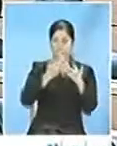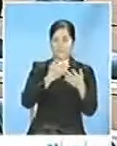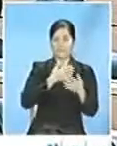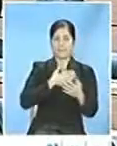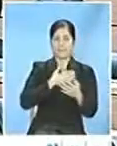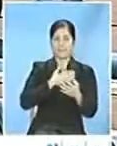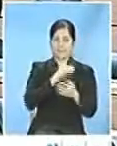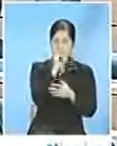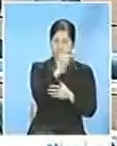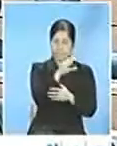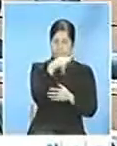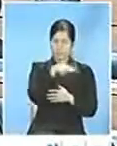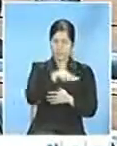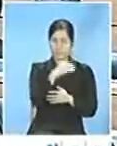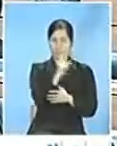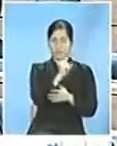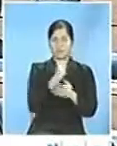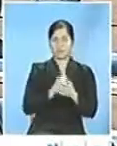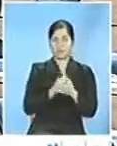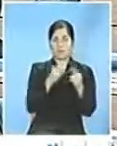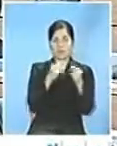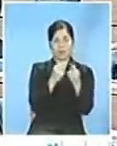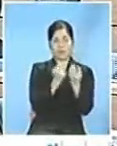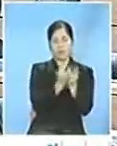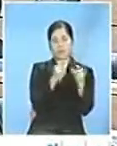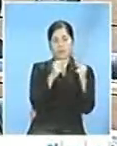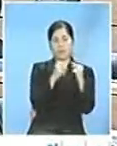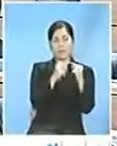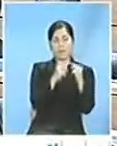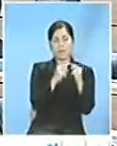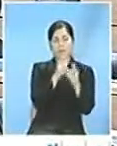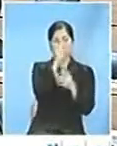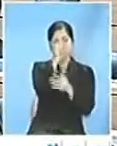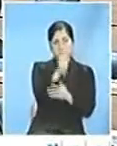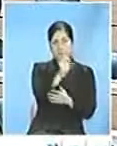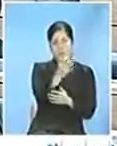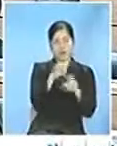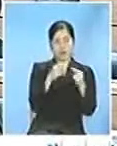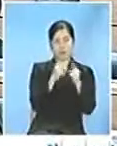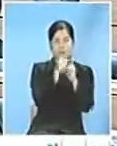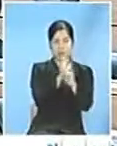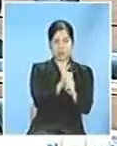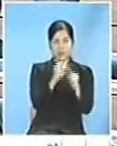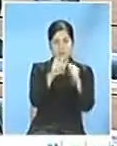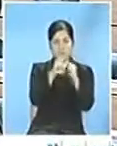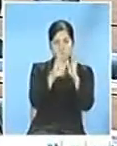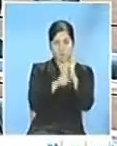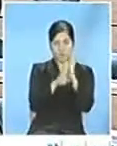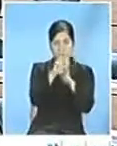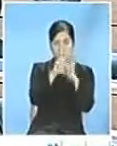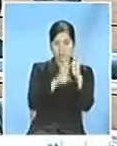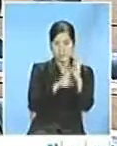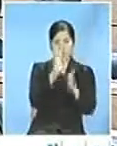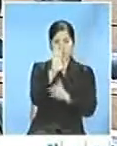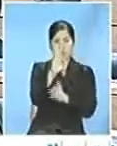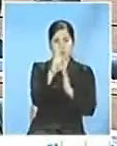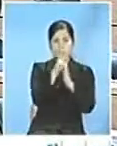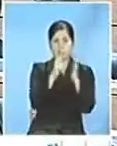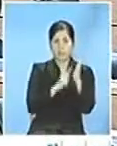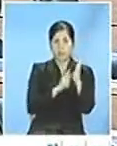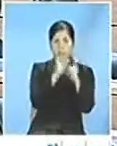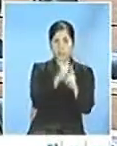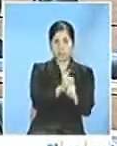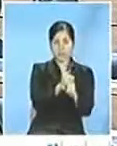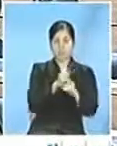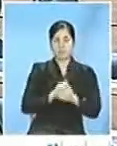ว่าเป็นการทำลายหลักนิติรัฐและหลักนิติธรรมของประเทศและแน่นอนครับความ